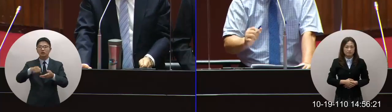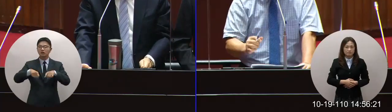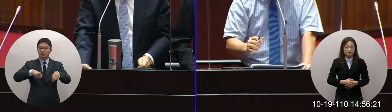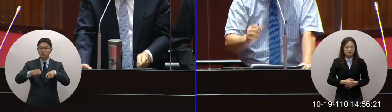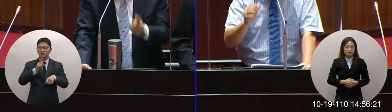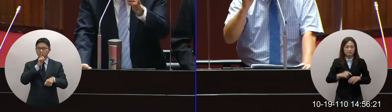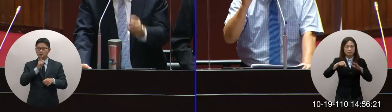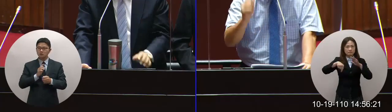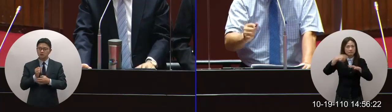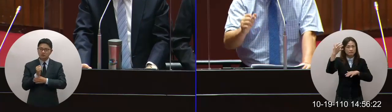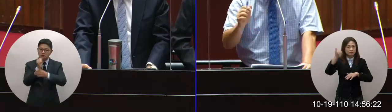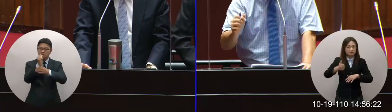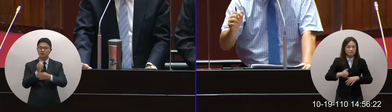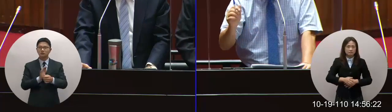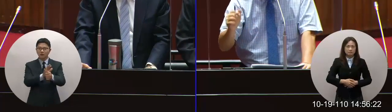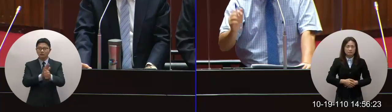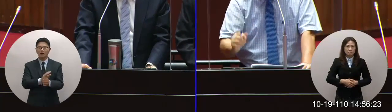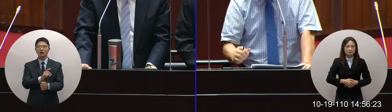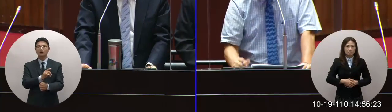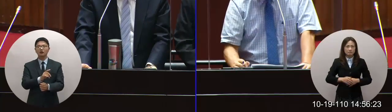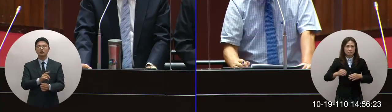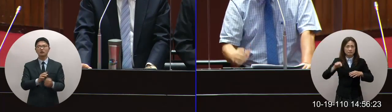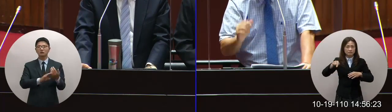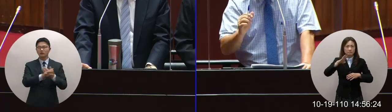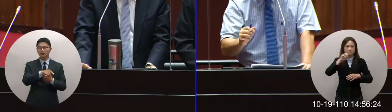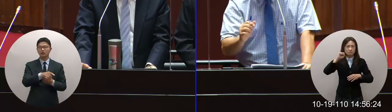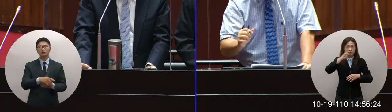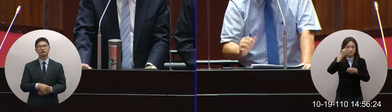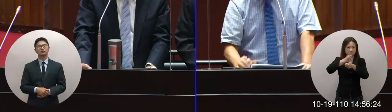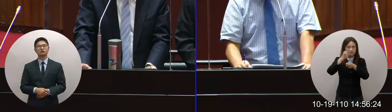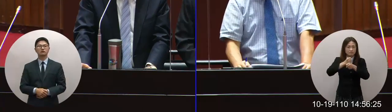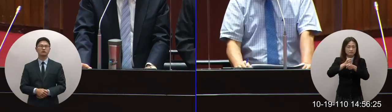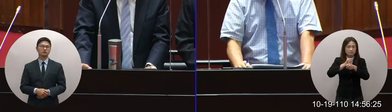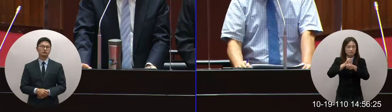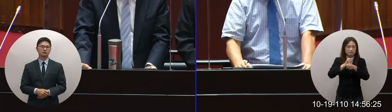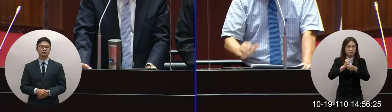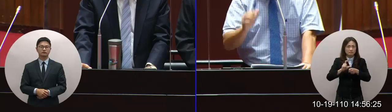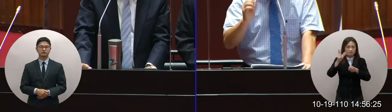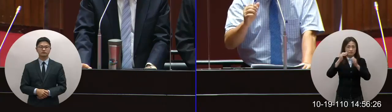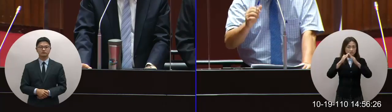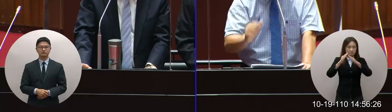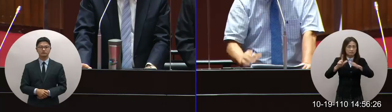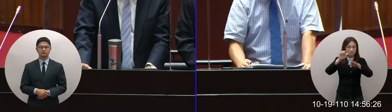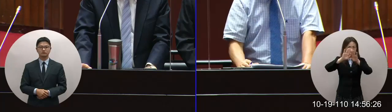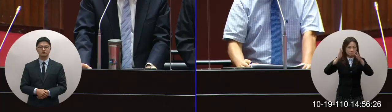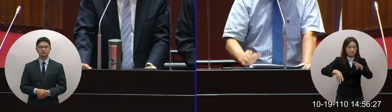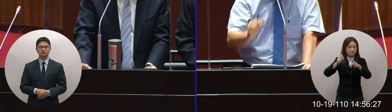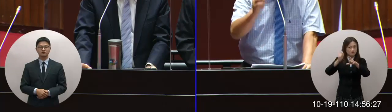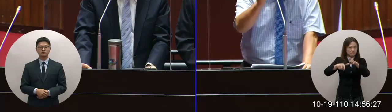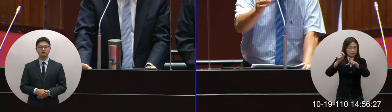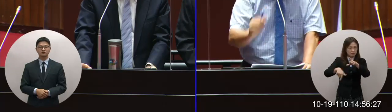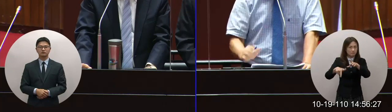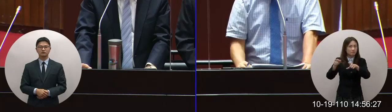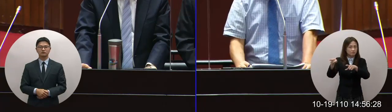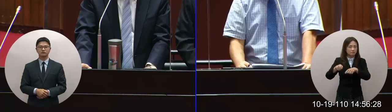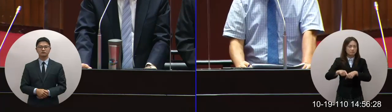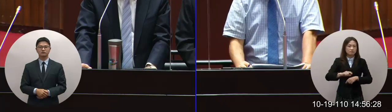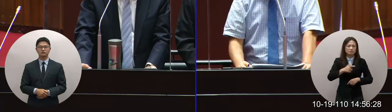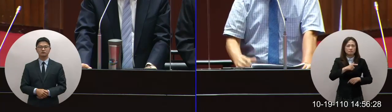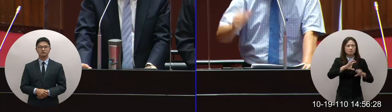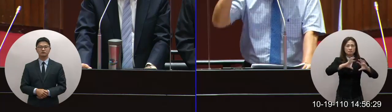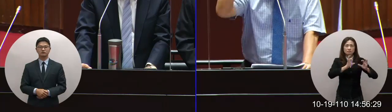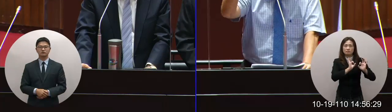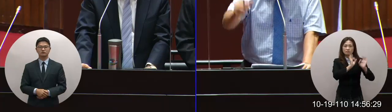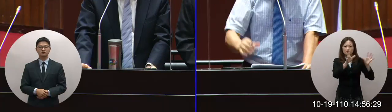什么预算？ 他是国产的上市公司，上市上柜公司，并不是说国光疫